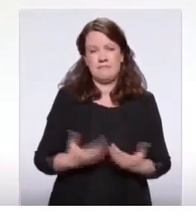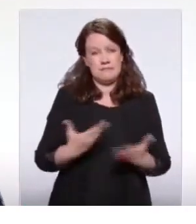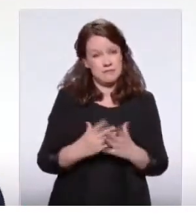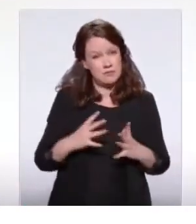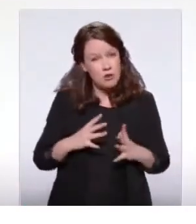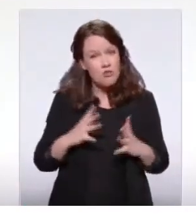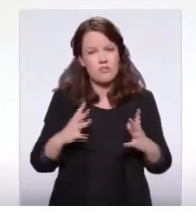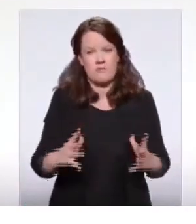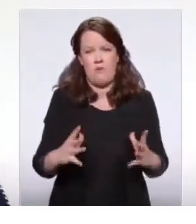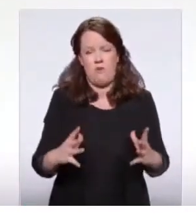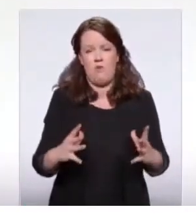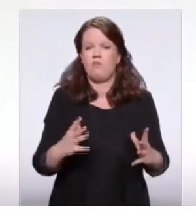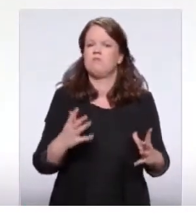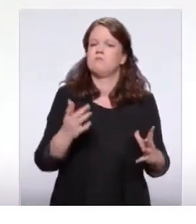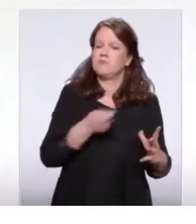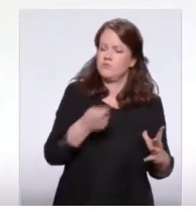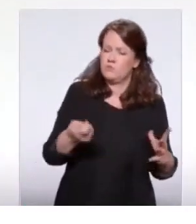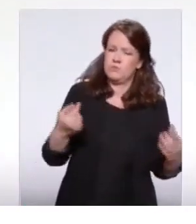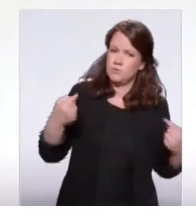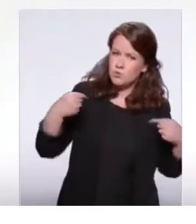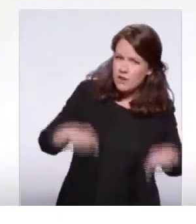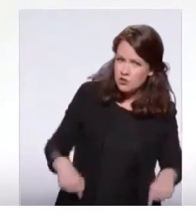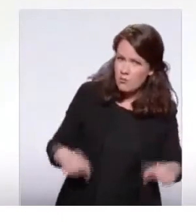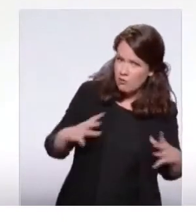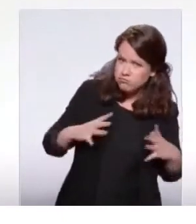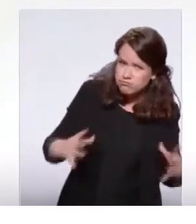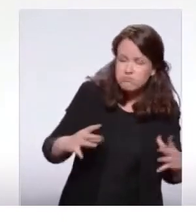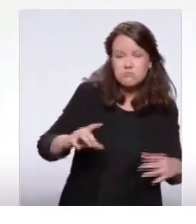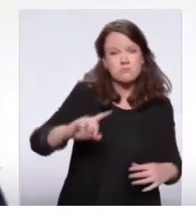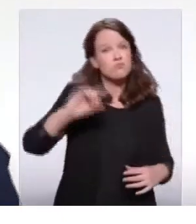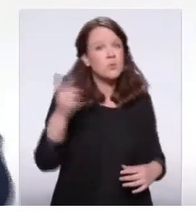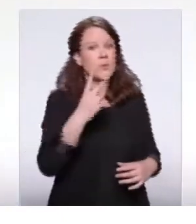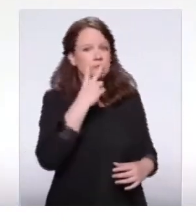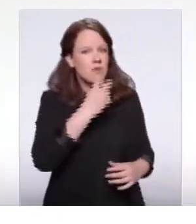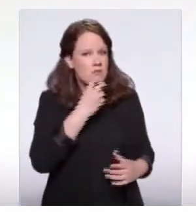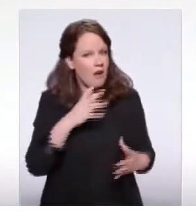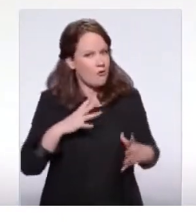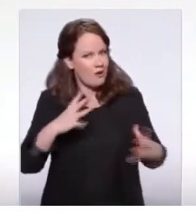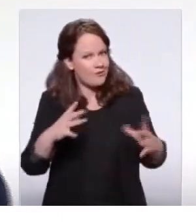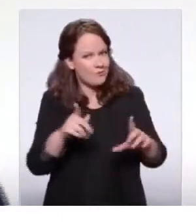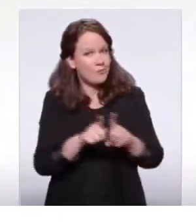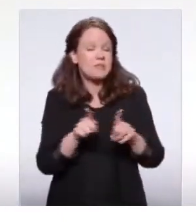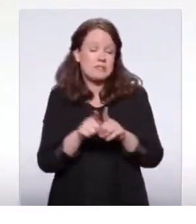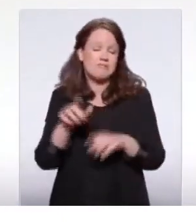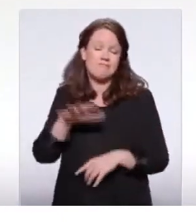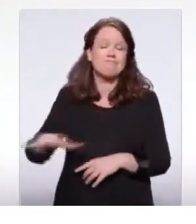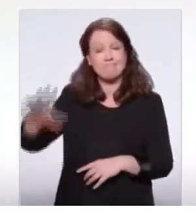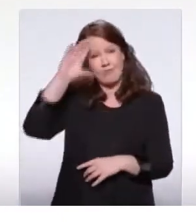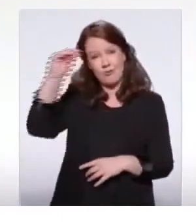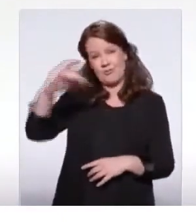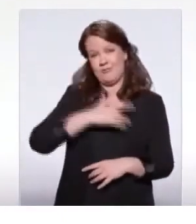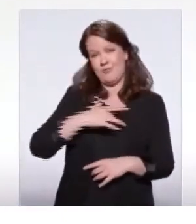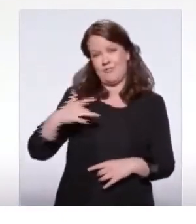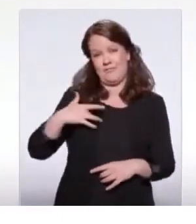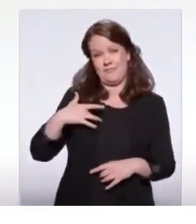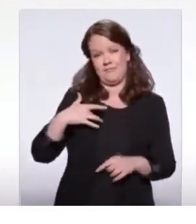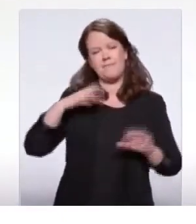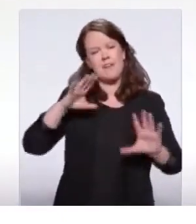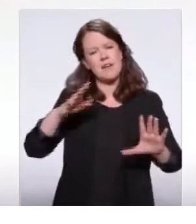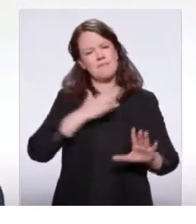évidemment, du gouvernement, de nous tous et de tous les soignants, là encore, avec une stratégie